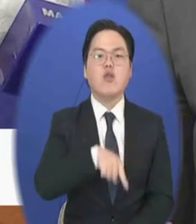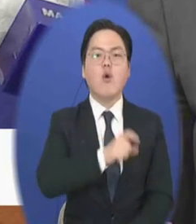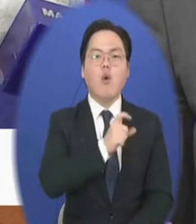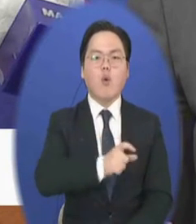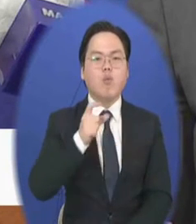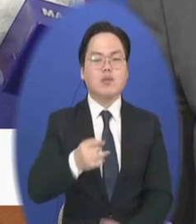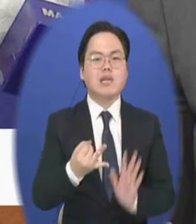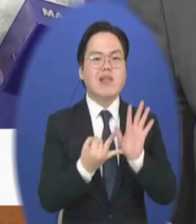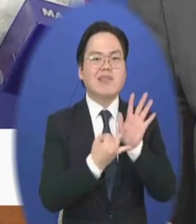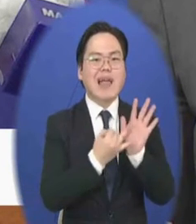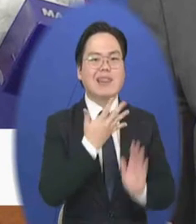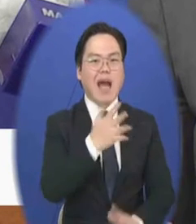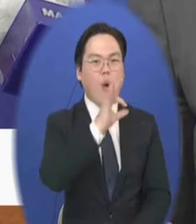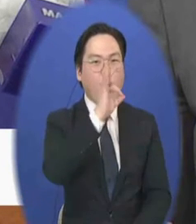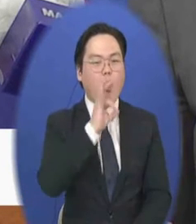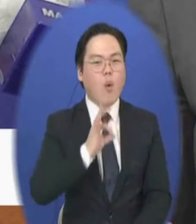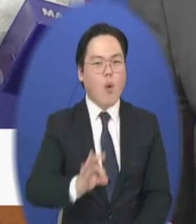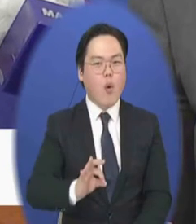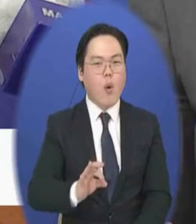75%